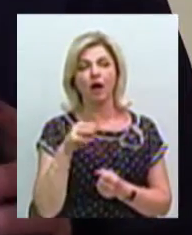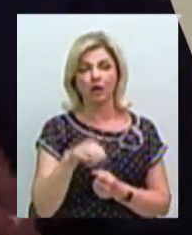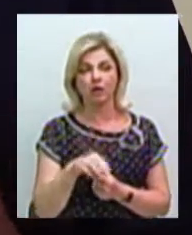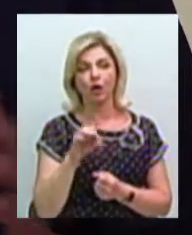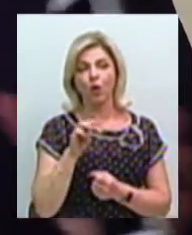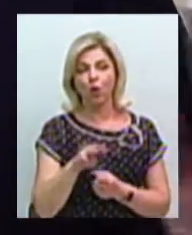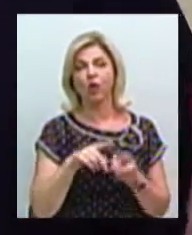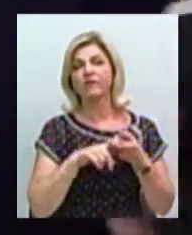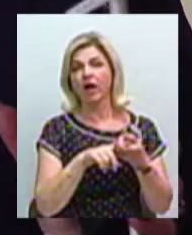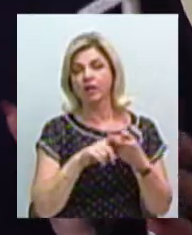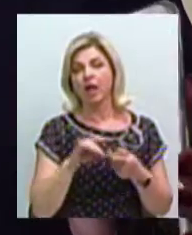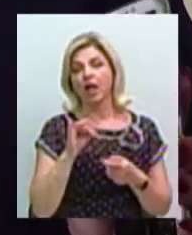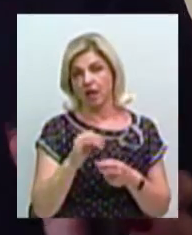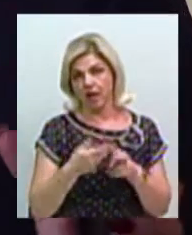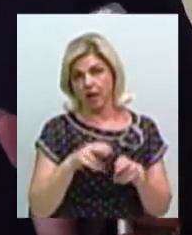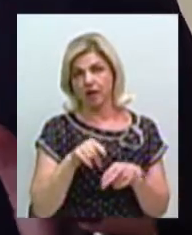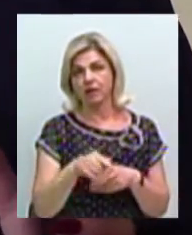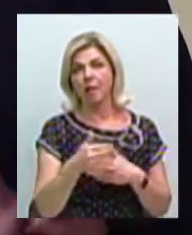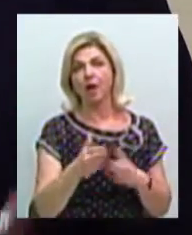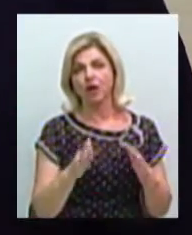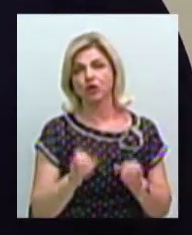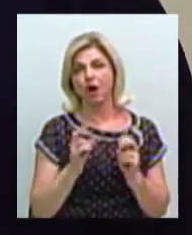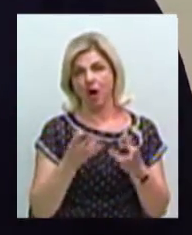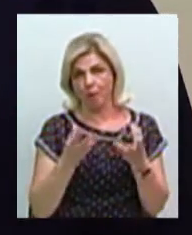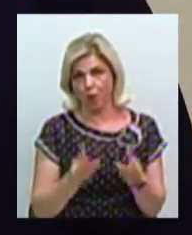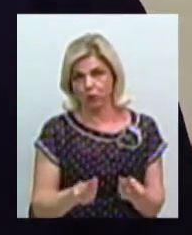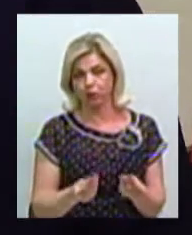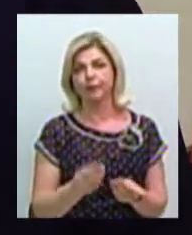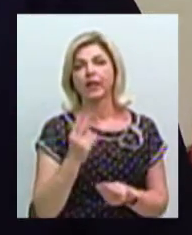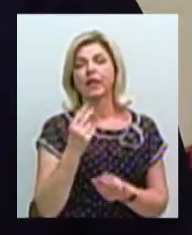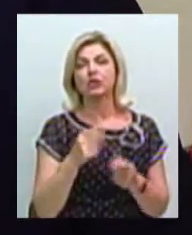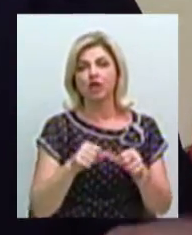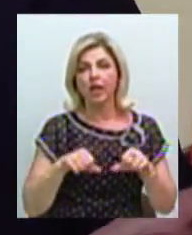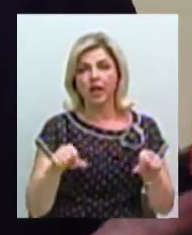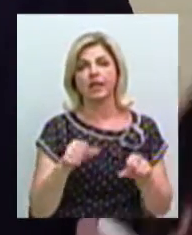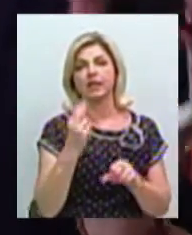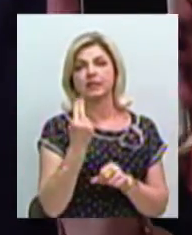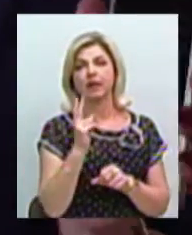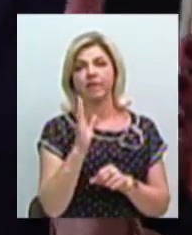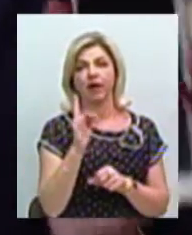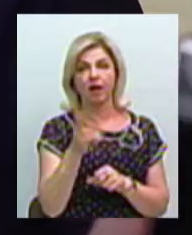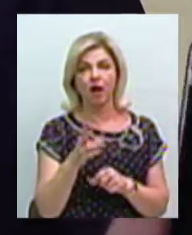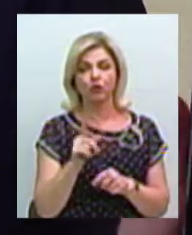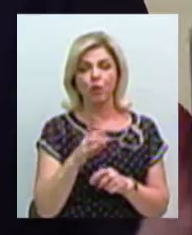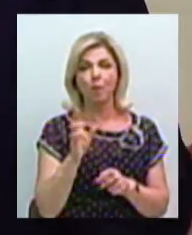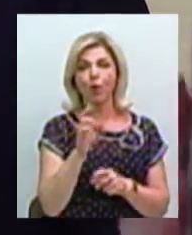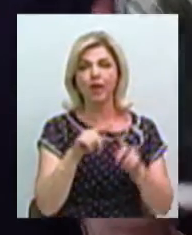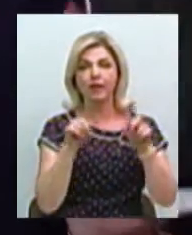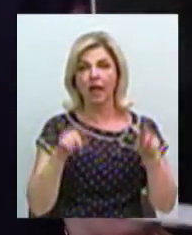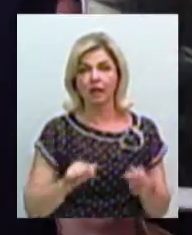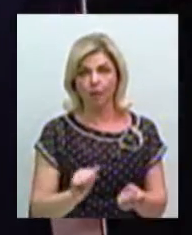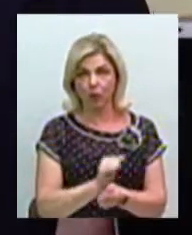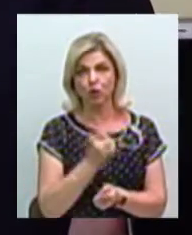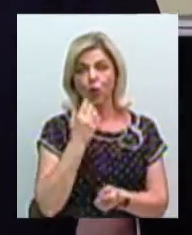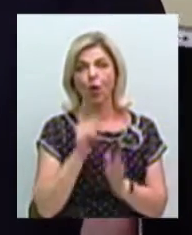фельд'єгерського зв'язку і на цю пачку є акт на підмочку. Члени ДВК розклали пачку, щоб бюлетені підсохли, і коли вони